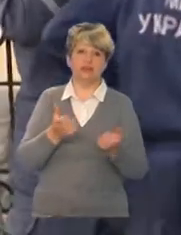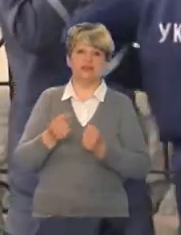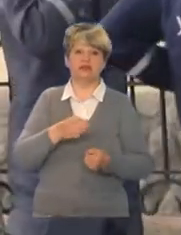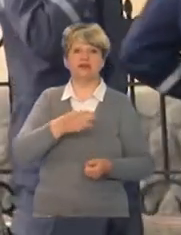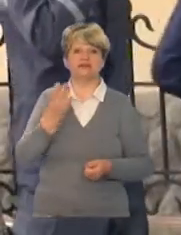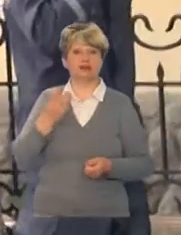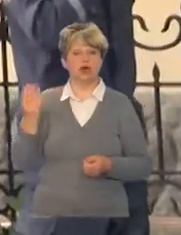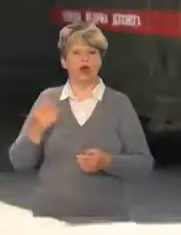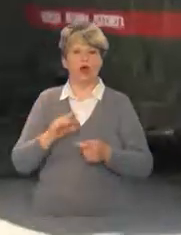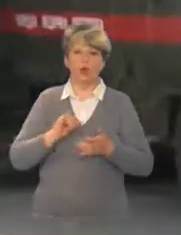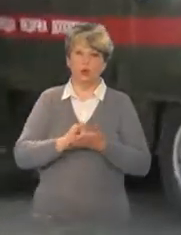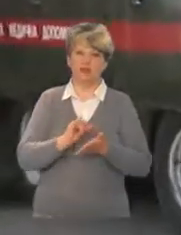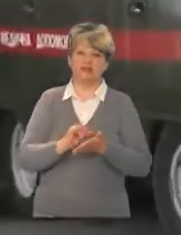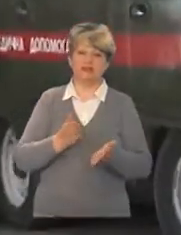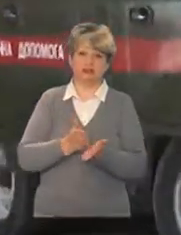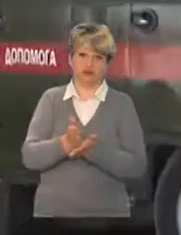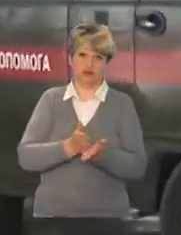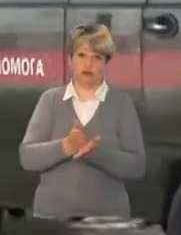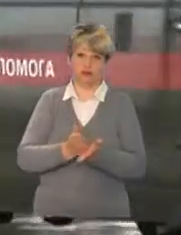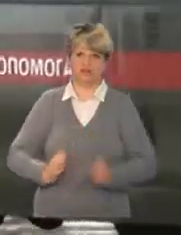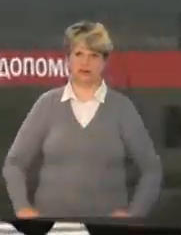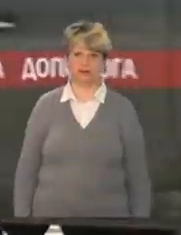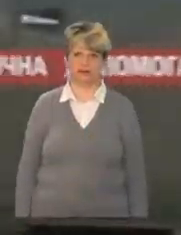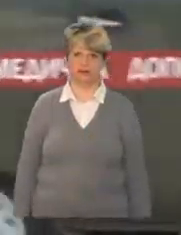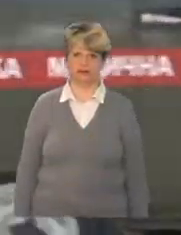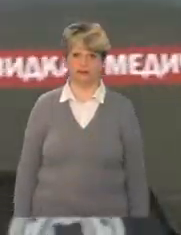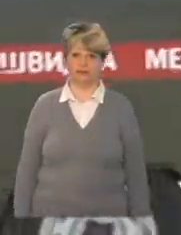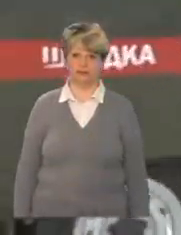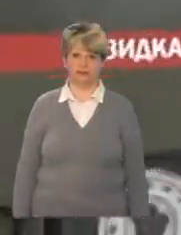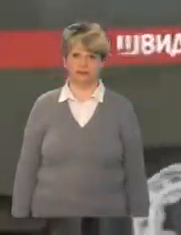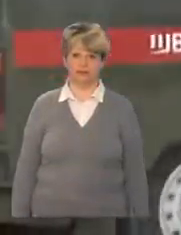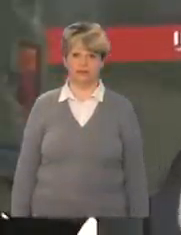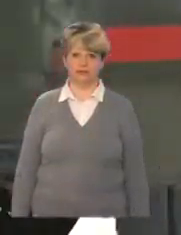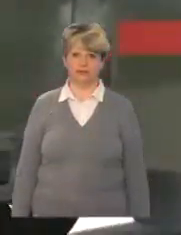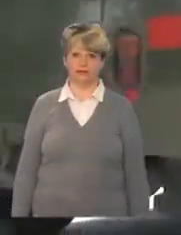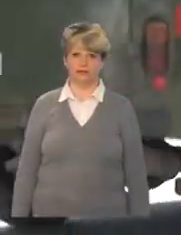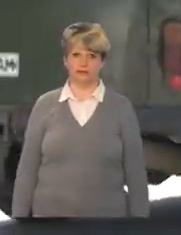Уманської служби соціального захисту населення. Яна Вимаренко, Тамас Грозія, Черкаська служба новин.